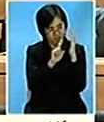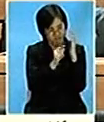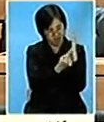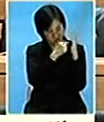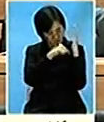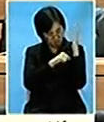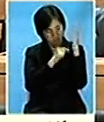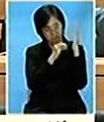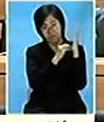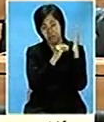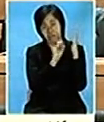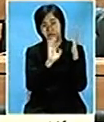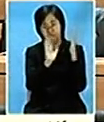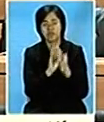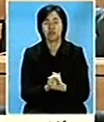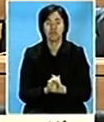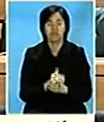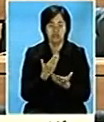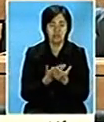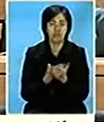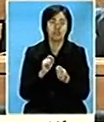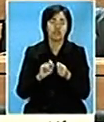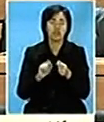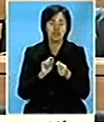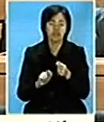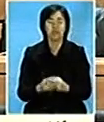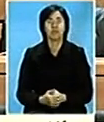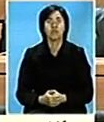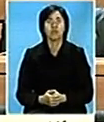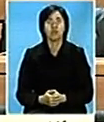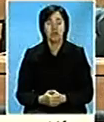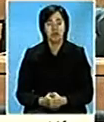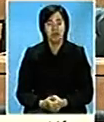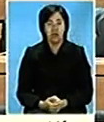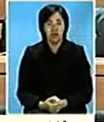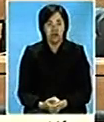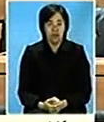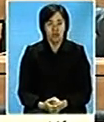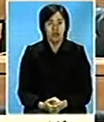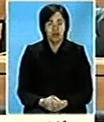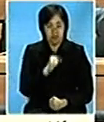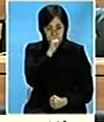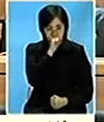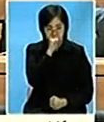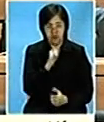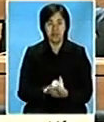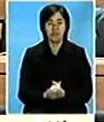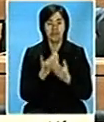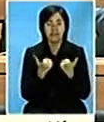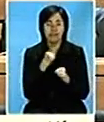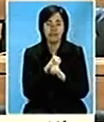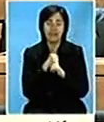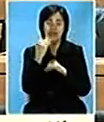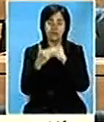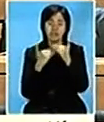รณภูมิประหยัดค่าใช้จ่ายประหยัดต้นทุนและก็ทำให้ความมุ่งมั่นของการพัฒน